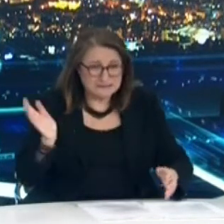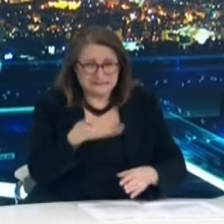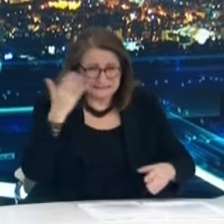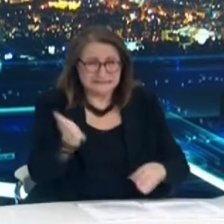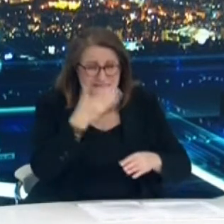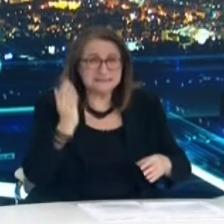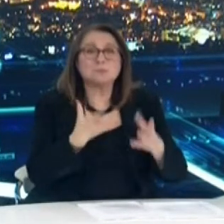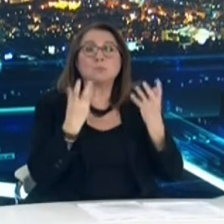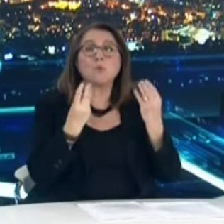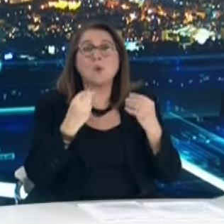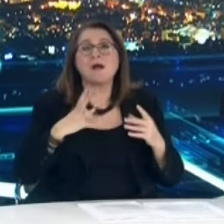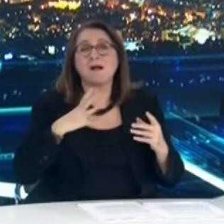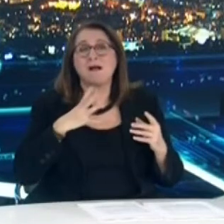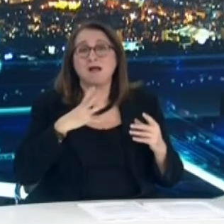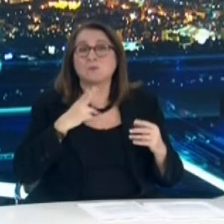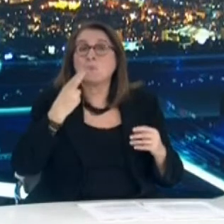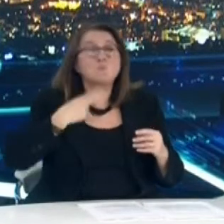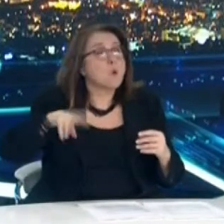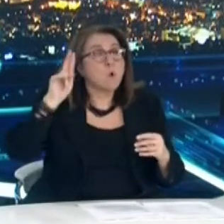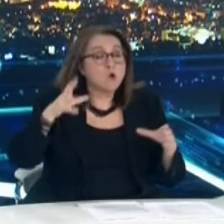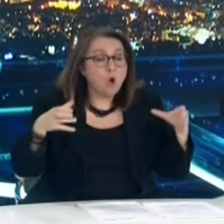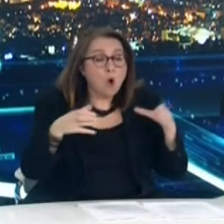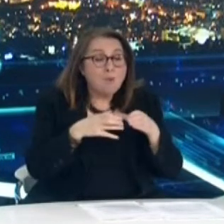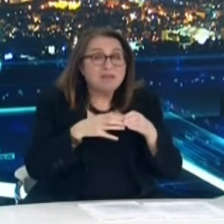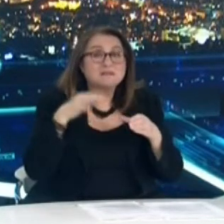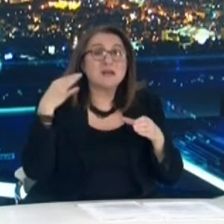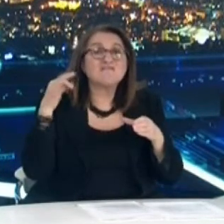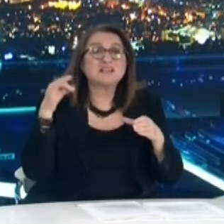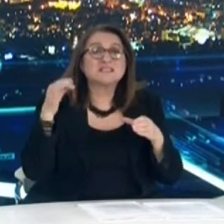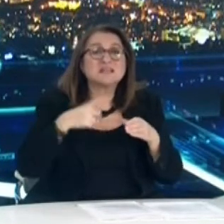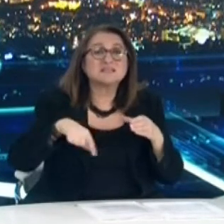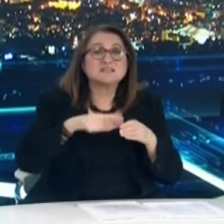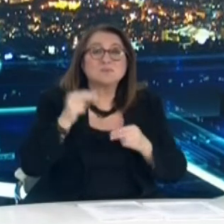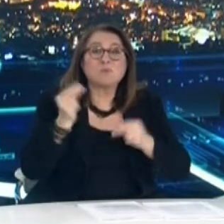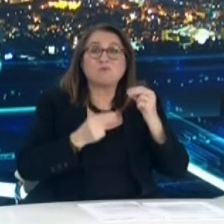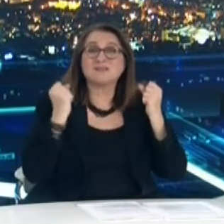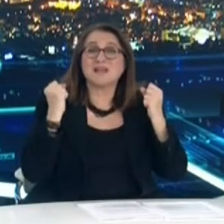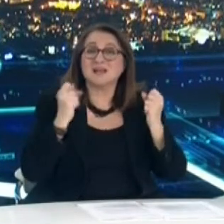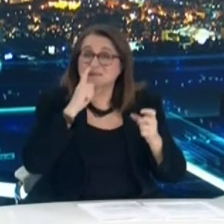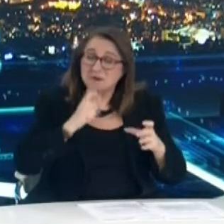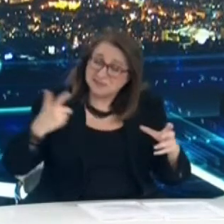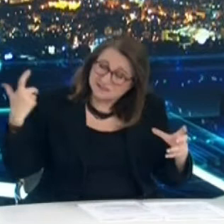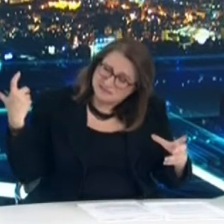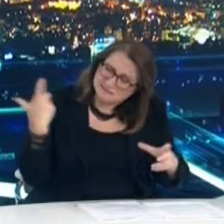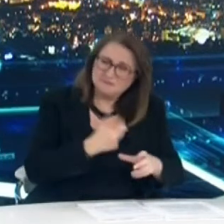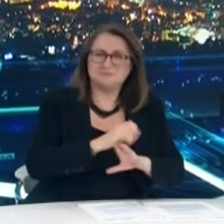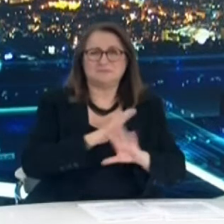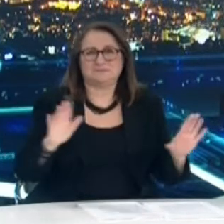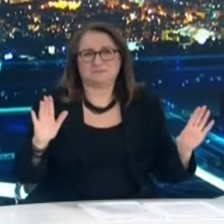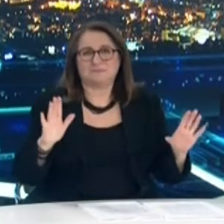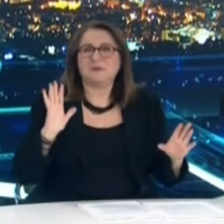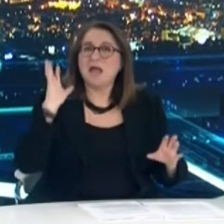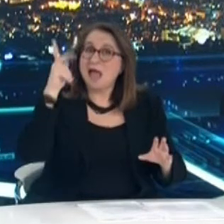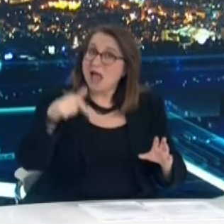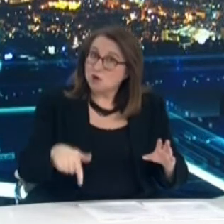ευπαθείς ομάδες του πληθυσμού. Και ας μην ξεχνάμε ότι τα μέχρι σήμερα δεδομένα δείχνουν ότι τα εμβόλια που έχουμε στα χέρια μας προφυλάσσουν